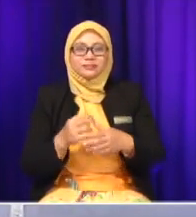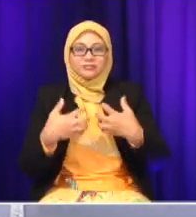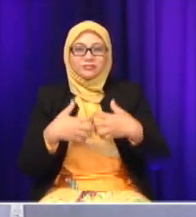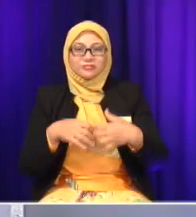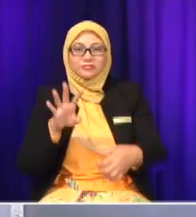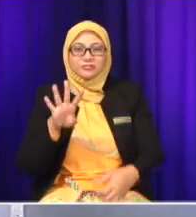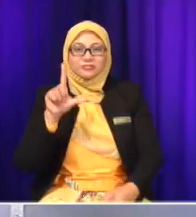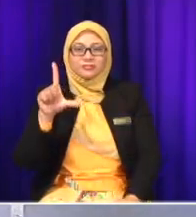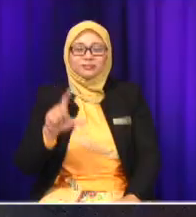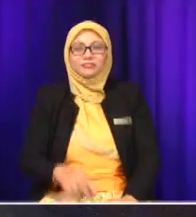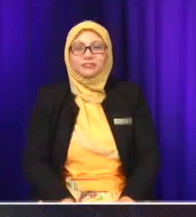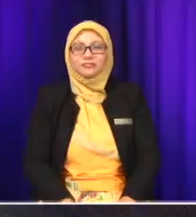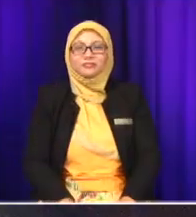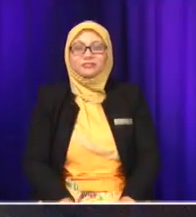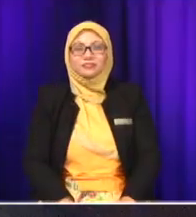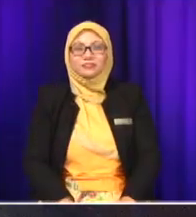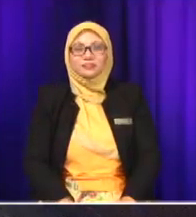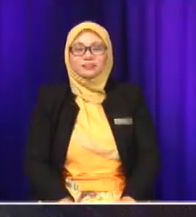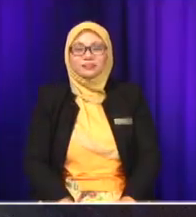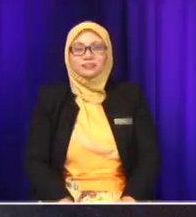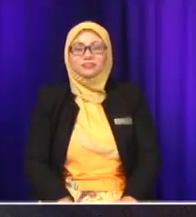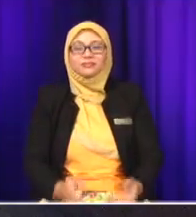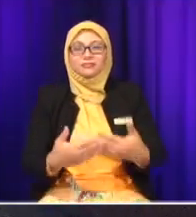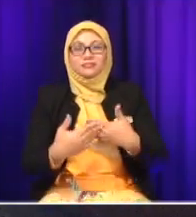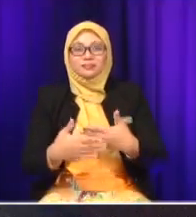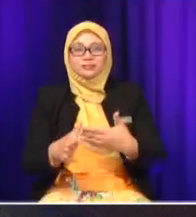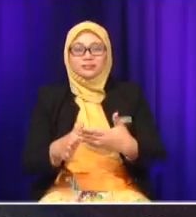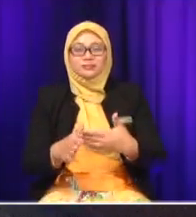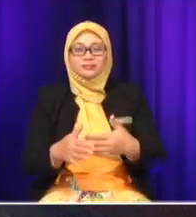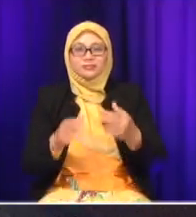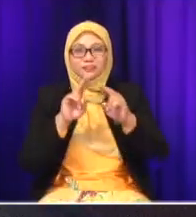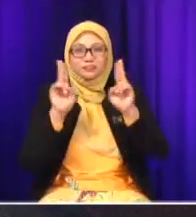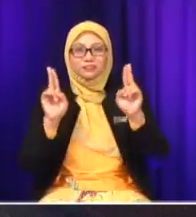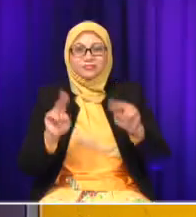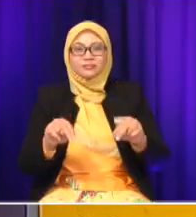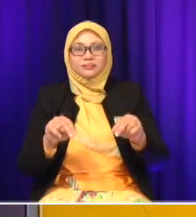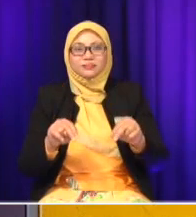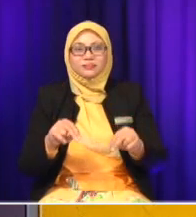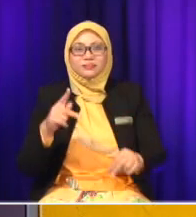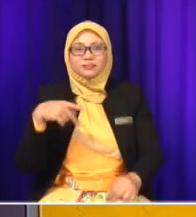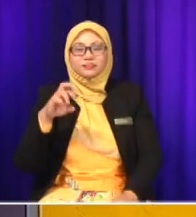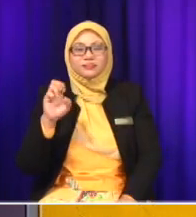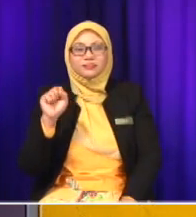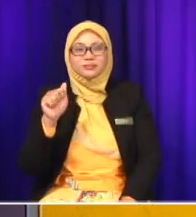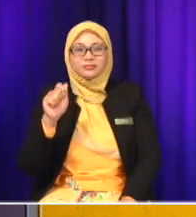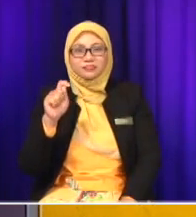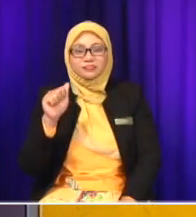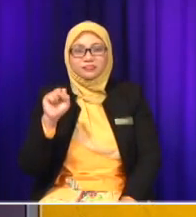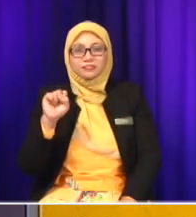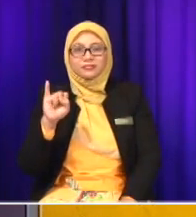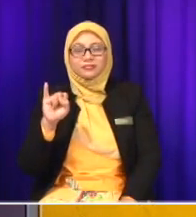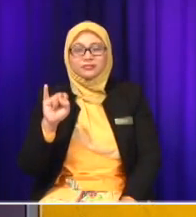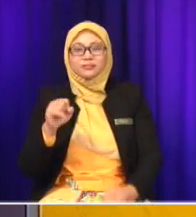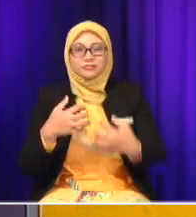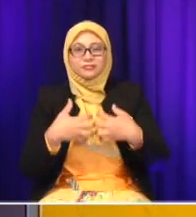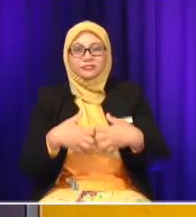Cikgu teruskan Cikgu baik seterusnya kita akan menguji prestasi Enjin yang mana setelah selesai kita melakukan kerja merombak